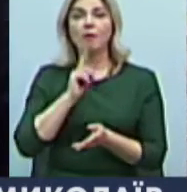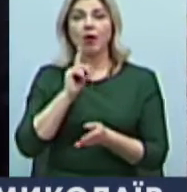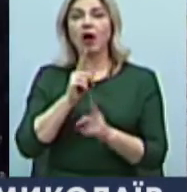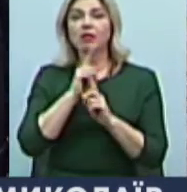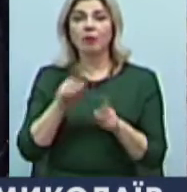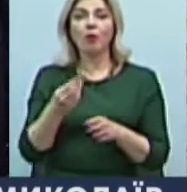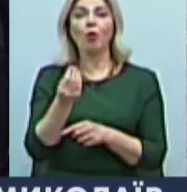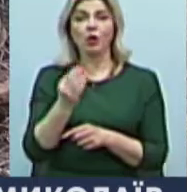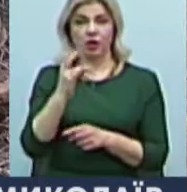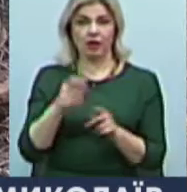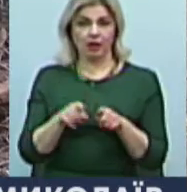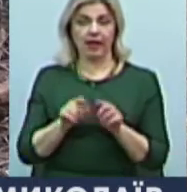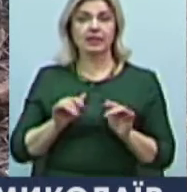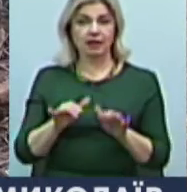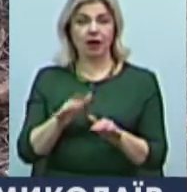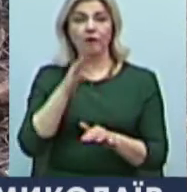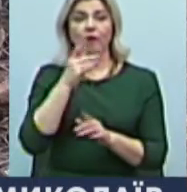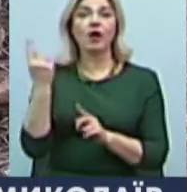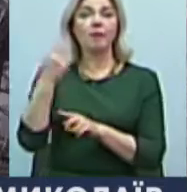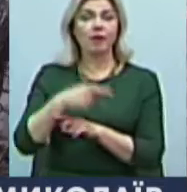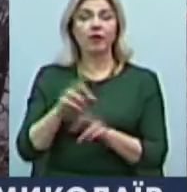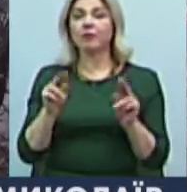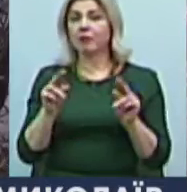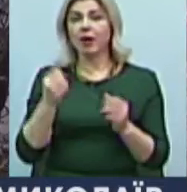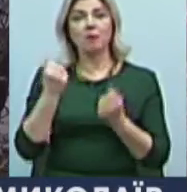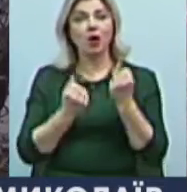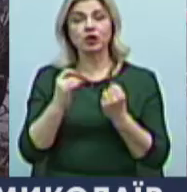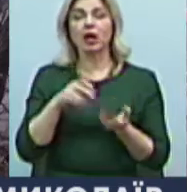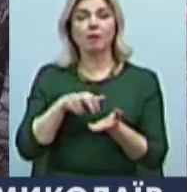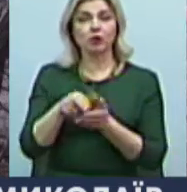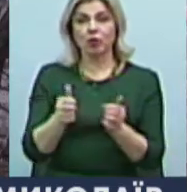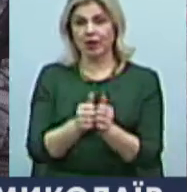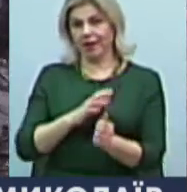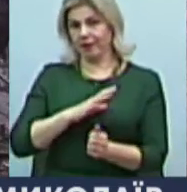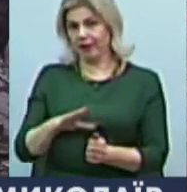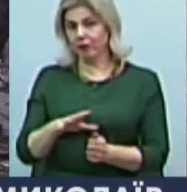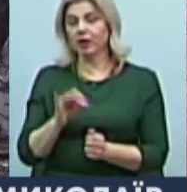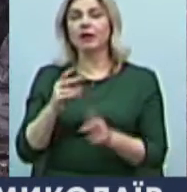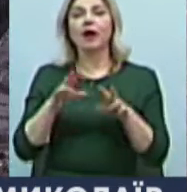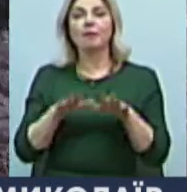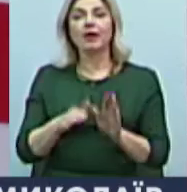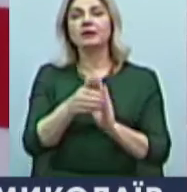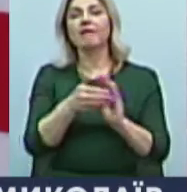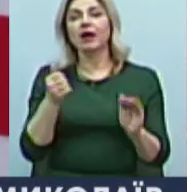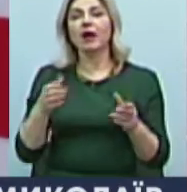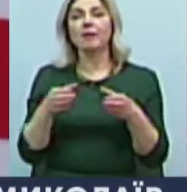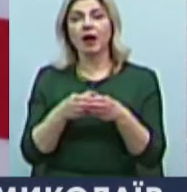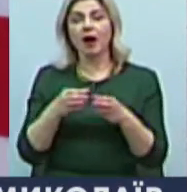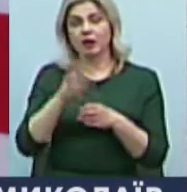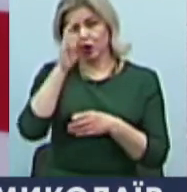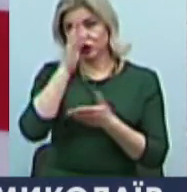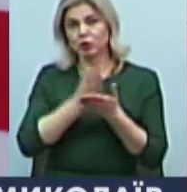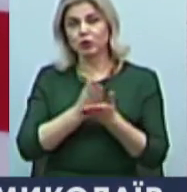заходи, другого виходу немає. На момент падіння ні автомобілів, ні пішоходів поруч не було. На місце викликали бригаду Державної